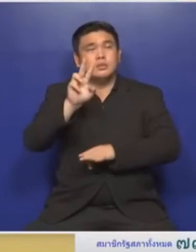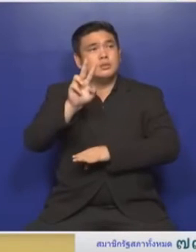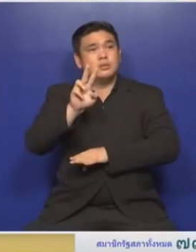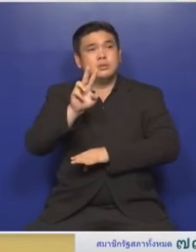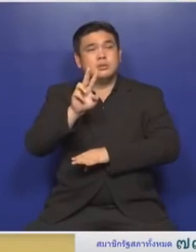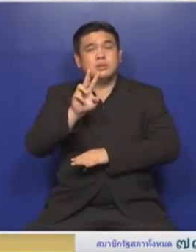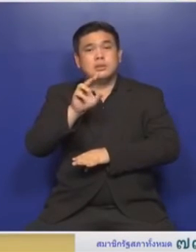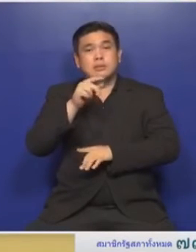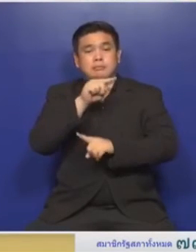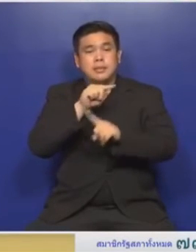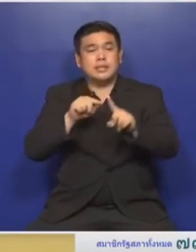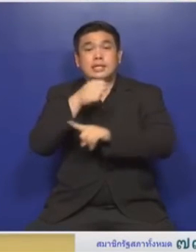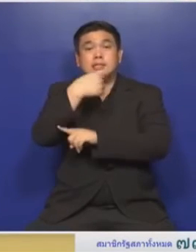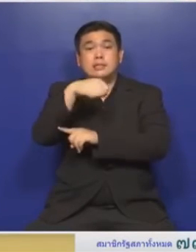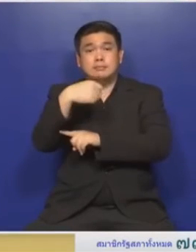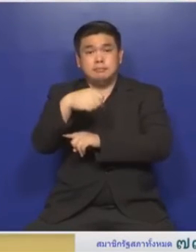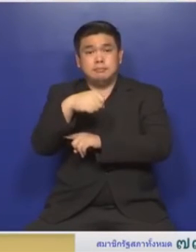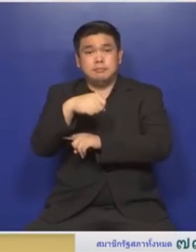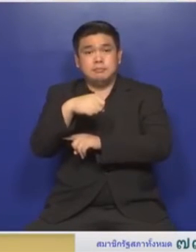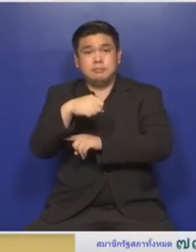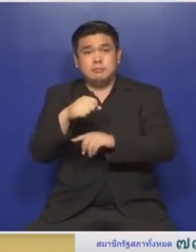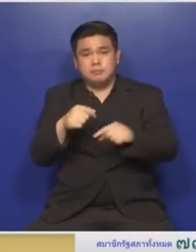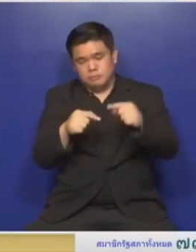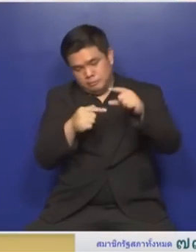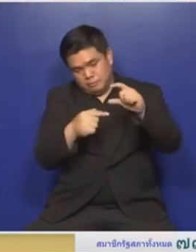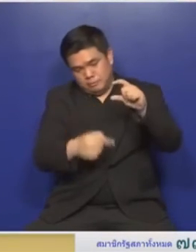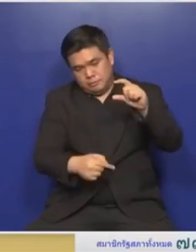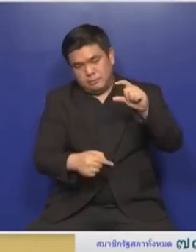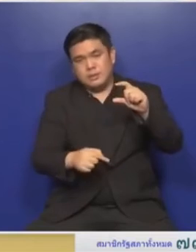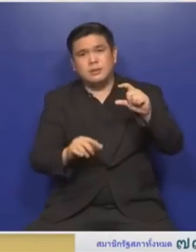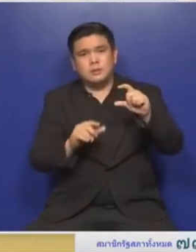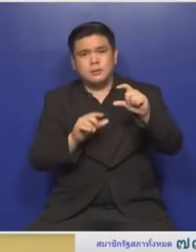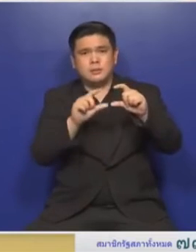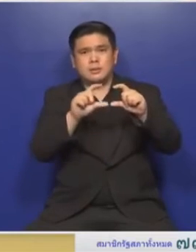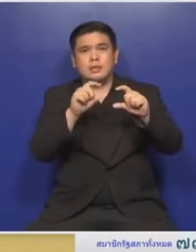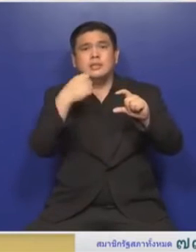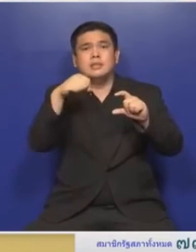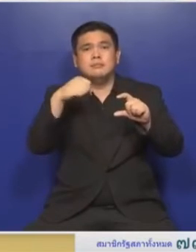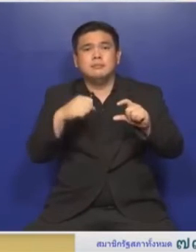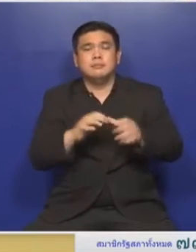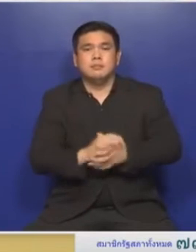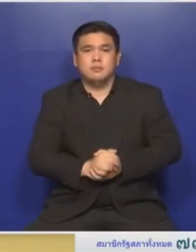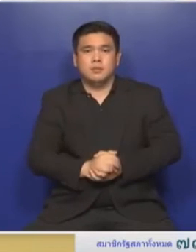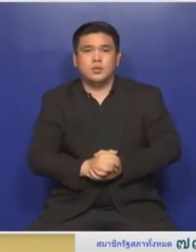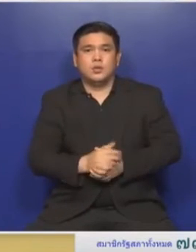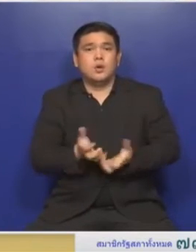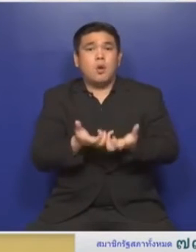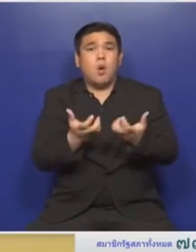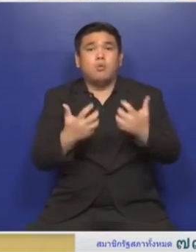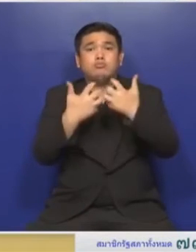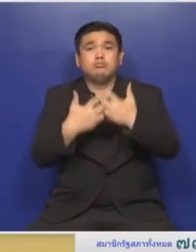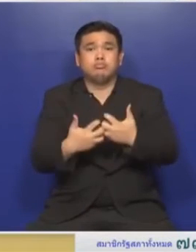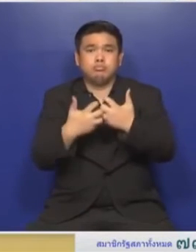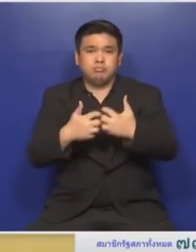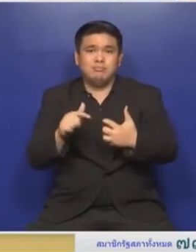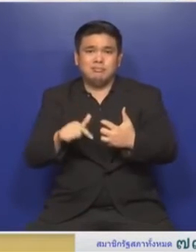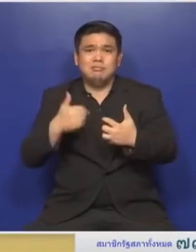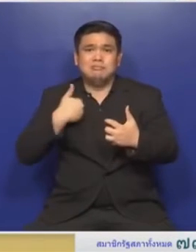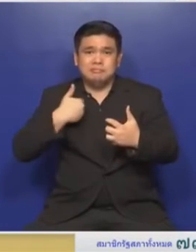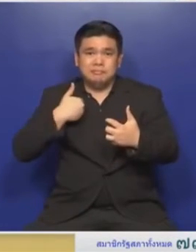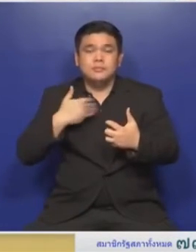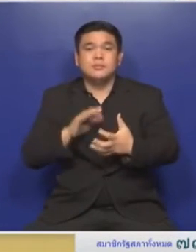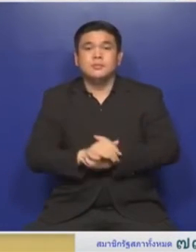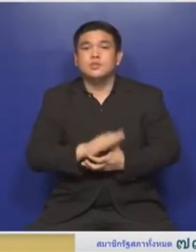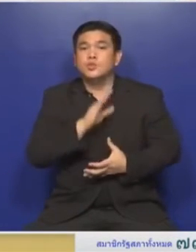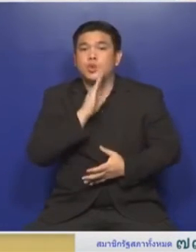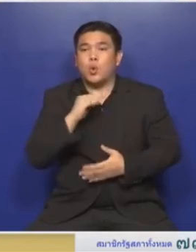% ของสิ่ขารธเทiaryส่อให้เขาส่ใหญ่เป็สงคาอรษสหก procrastinationเพรฉะนั้นเมื่อ